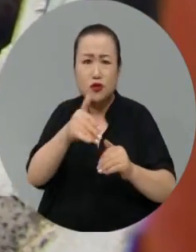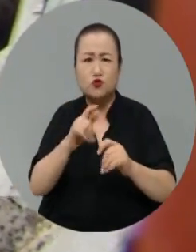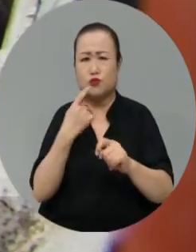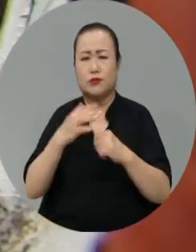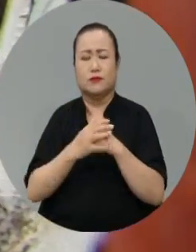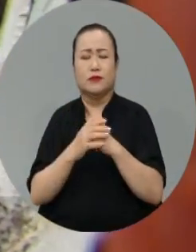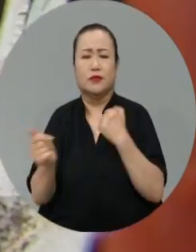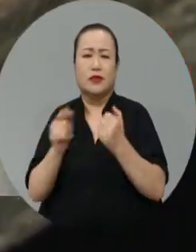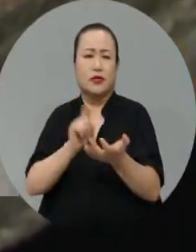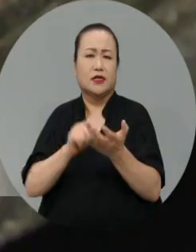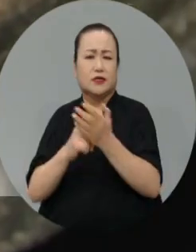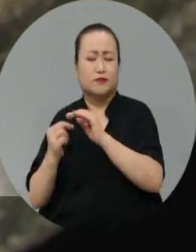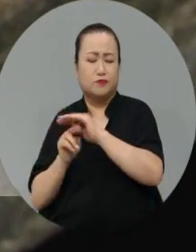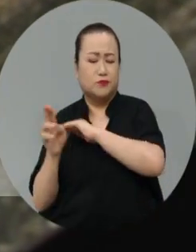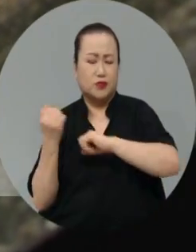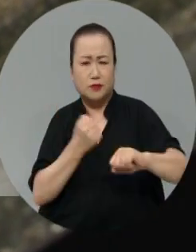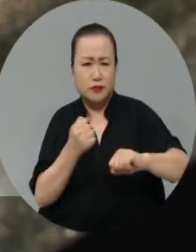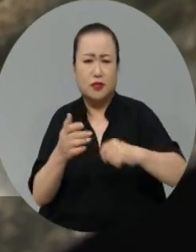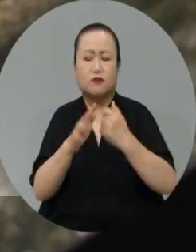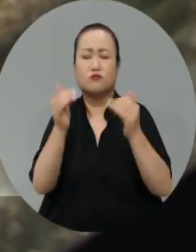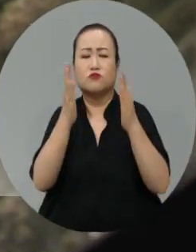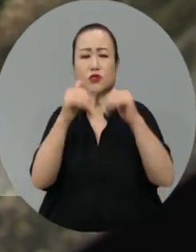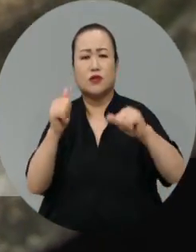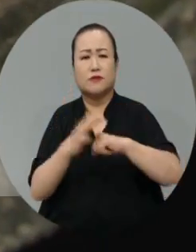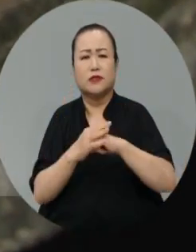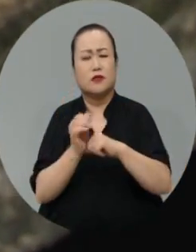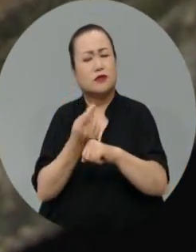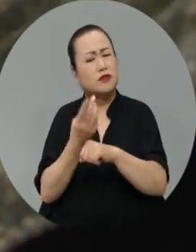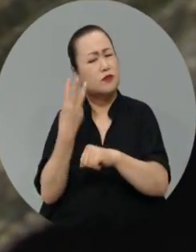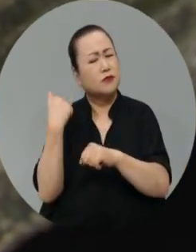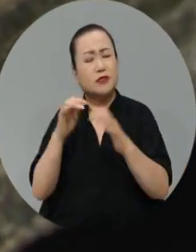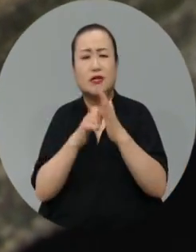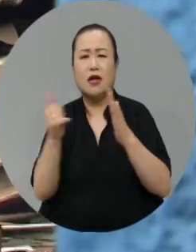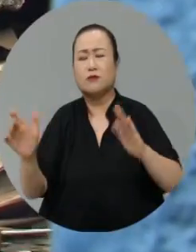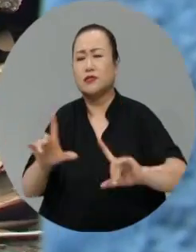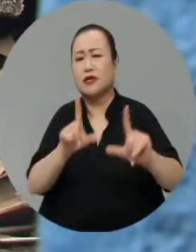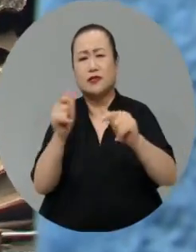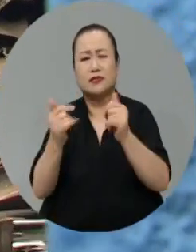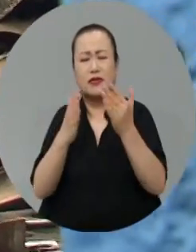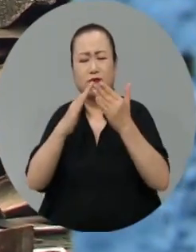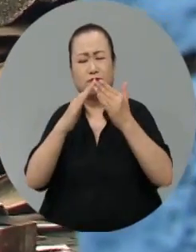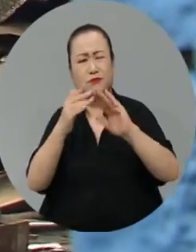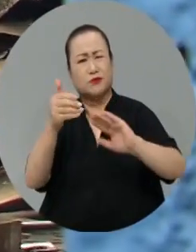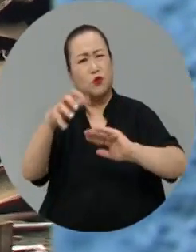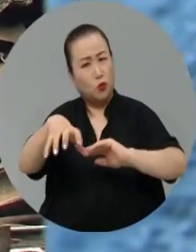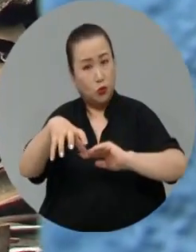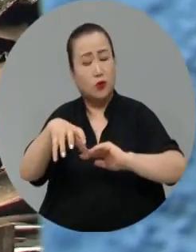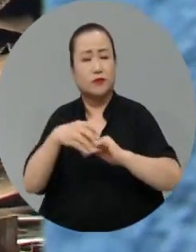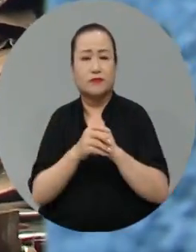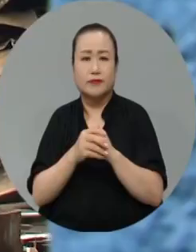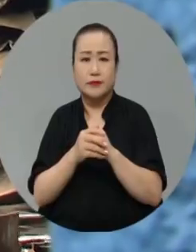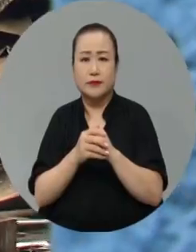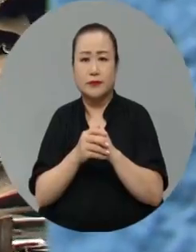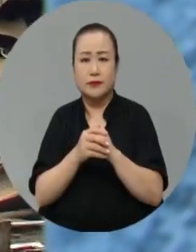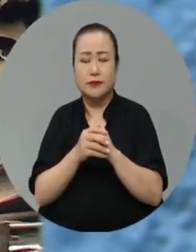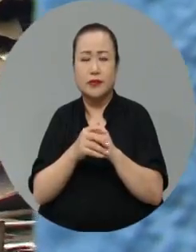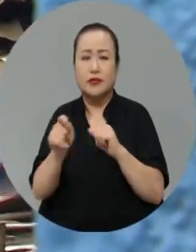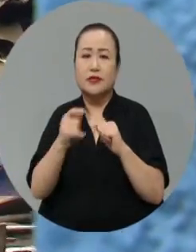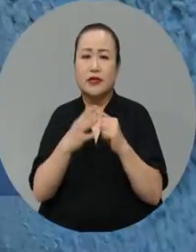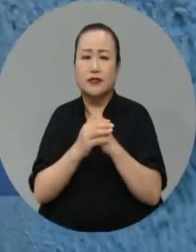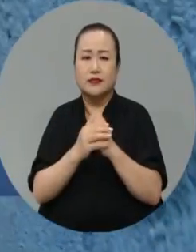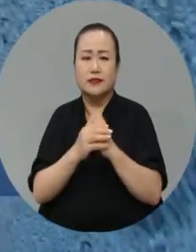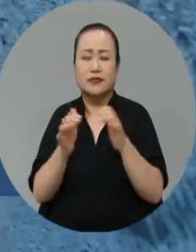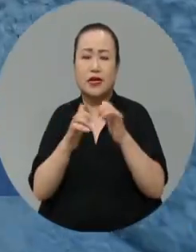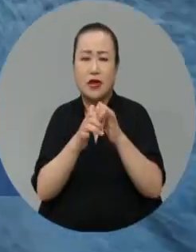주민 3명이 긴급 대피했는데 무너진 이 집은 수년 전부터 사람이 살지 않은 폐가였습니다. 자전조치가 사실상